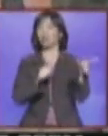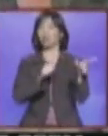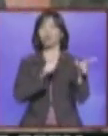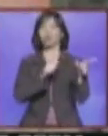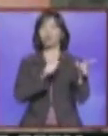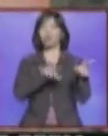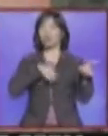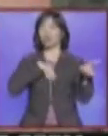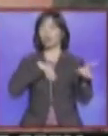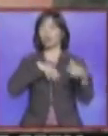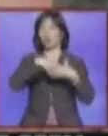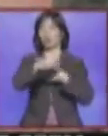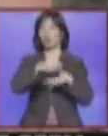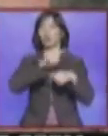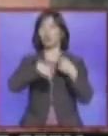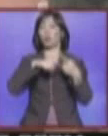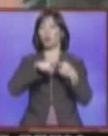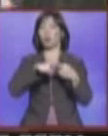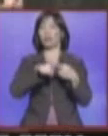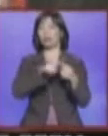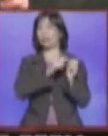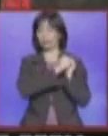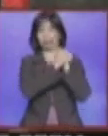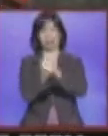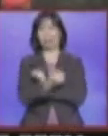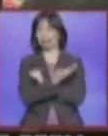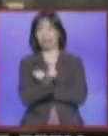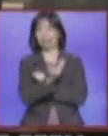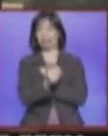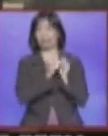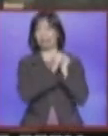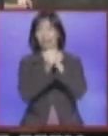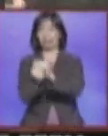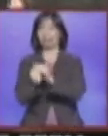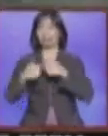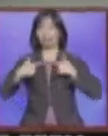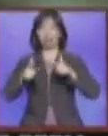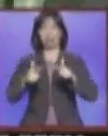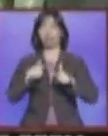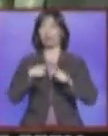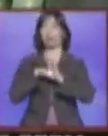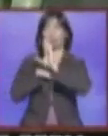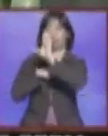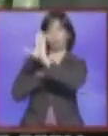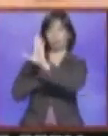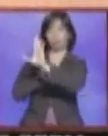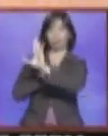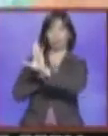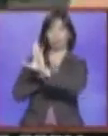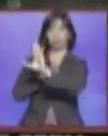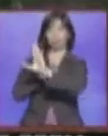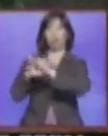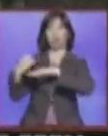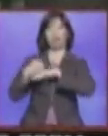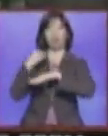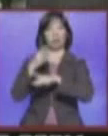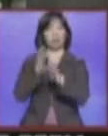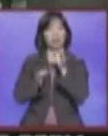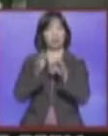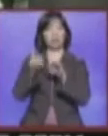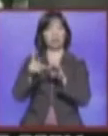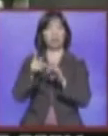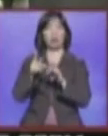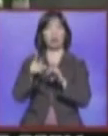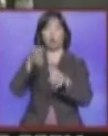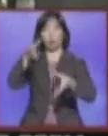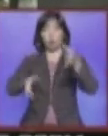Pero nang samahan namin sa loob ang mga seaman, sa gate pa lang, hinarang na kami. Ang advice kasi sa amin, kung meron pong port worker